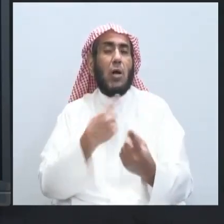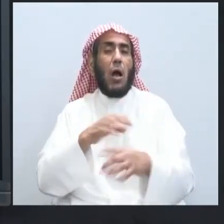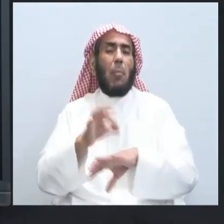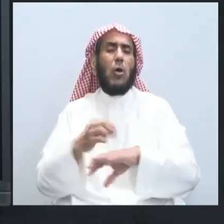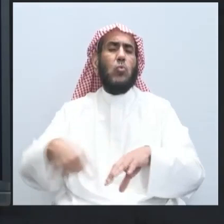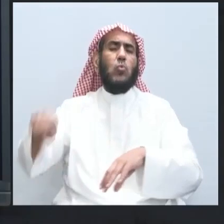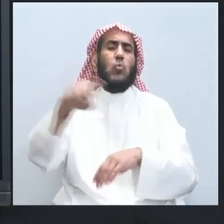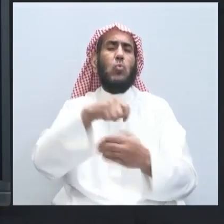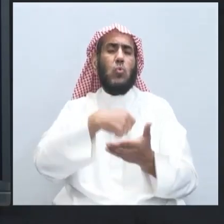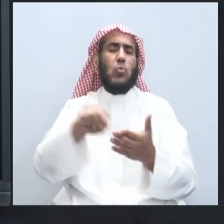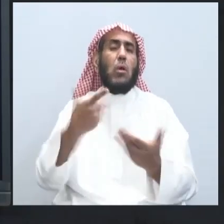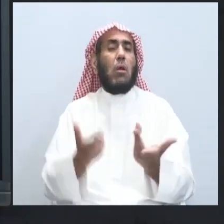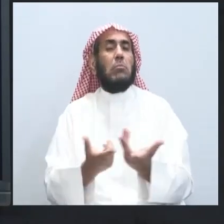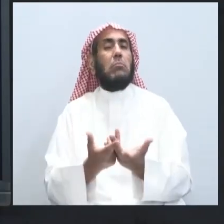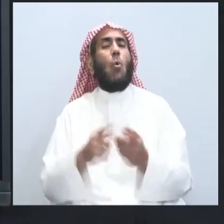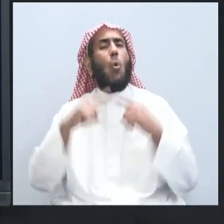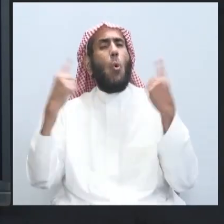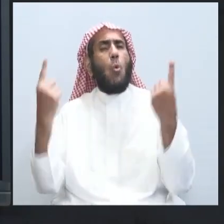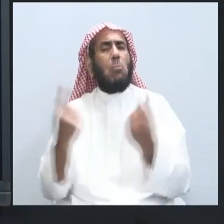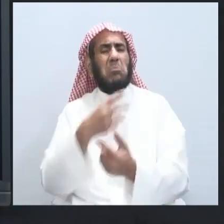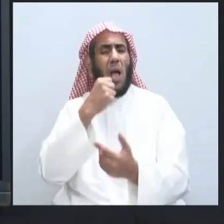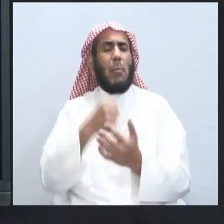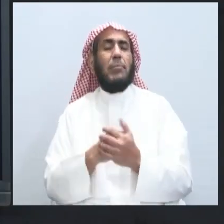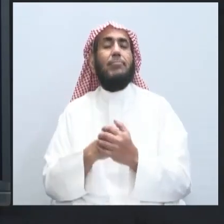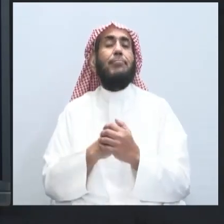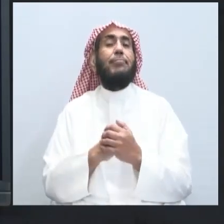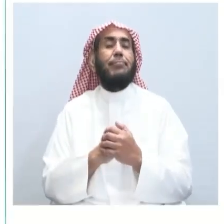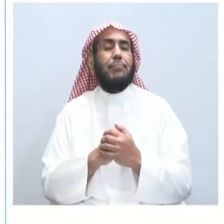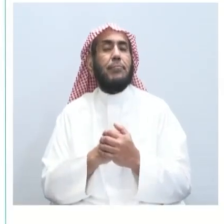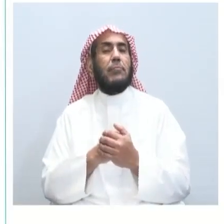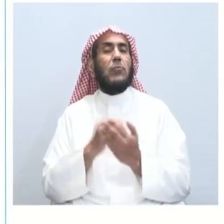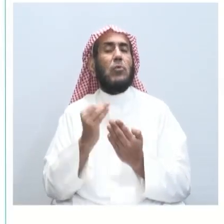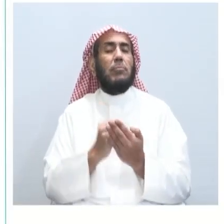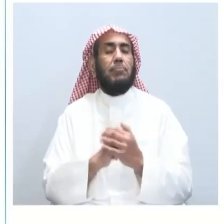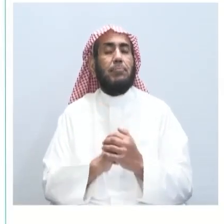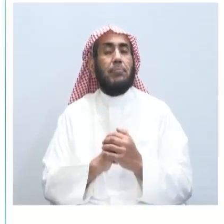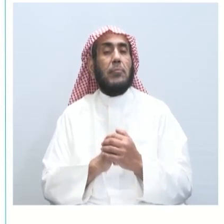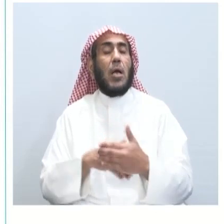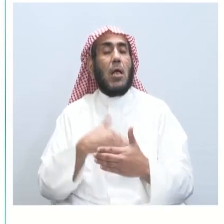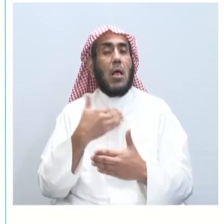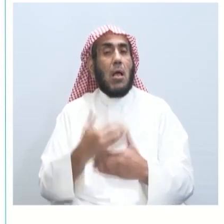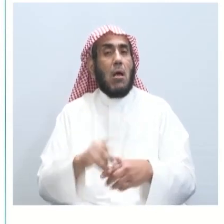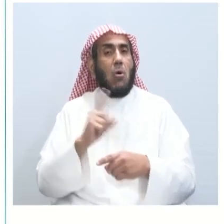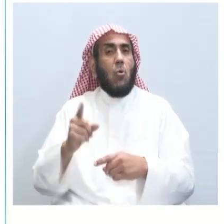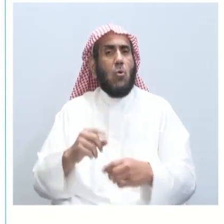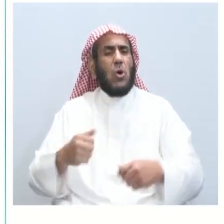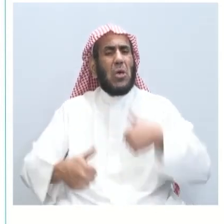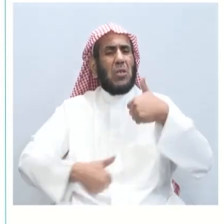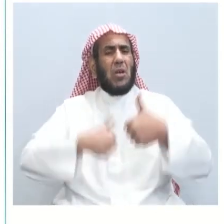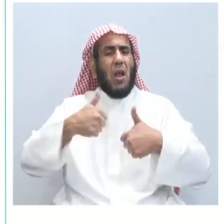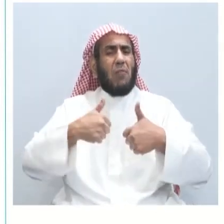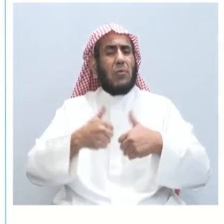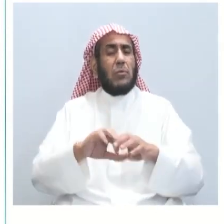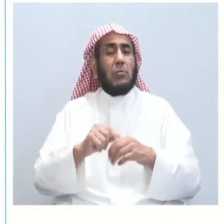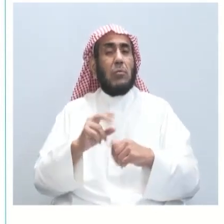وتطلعات او احتياجات هؤلاء المستهلكين ايضا هنالك تنافس قد يكون هذا